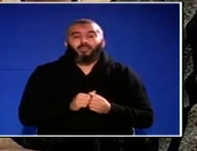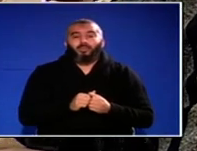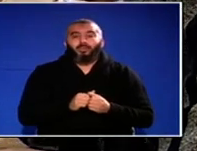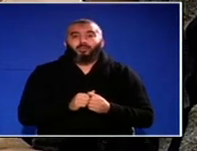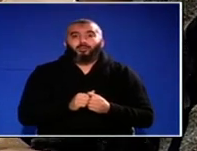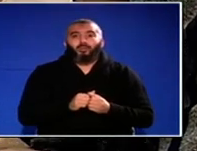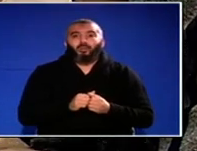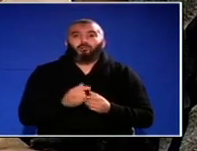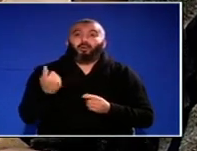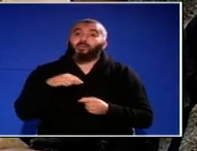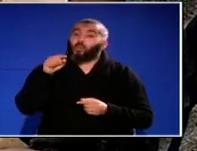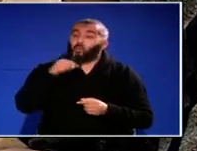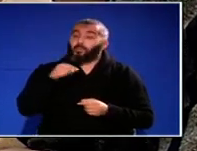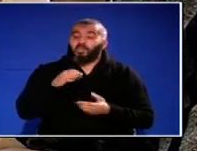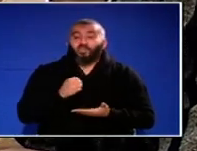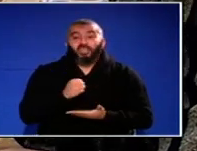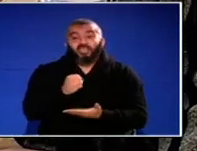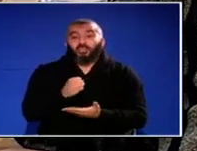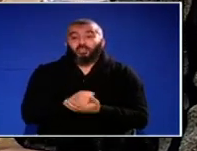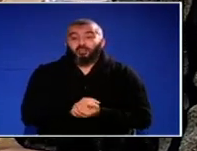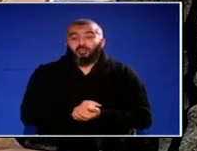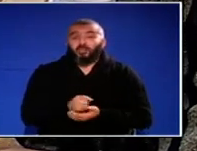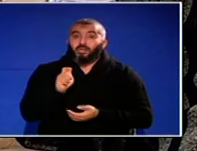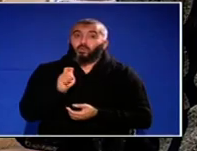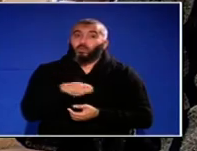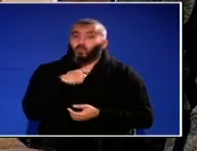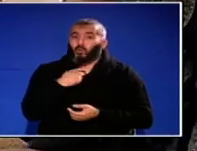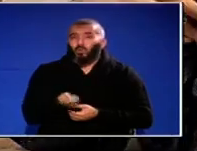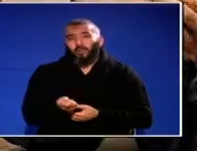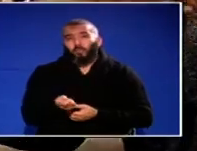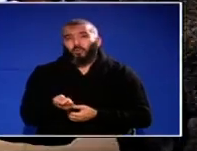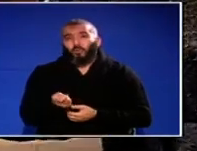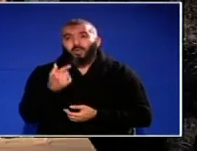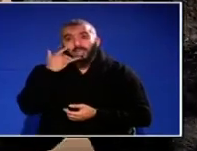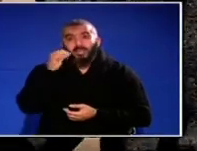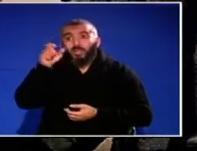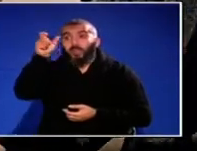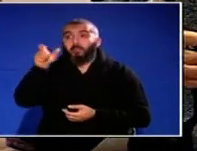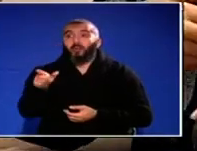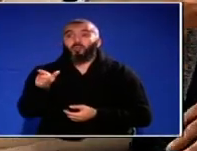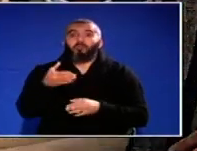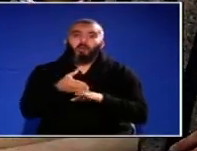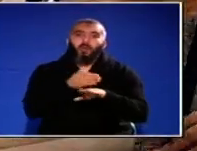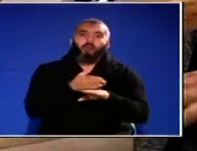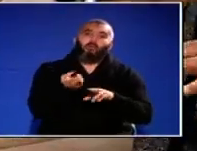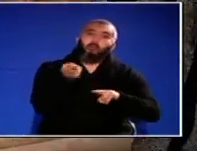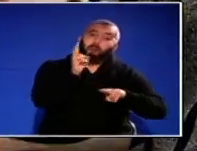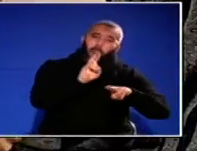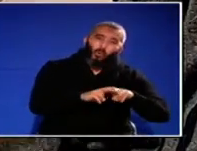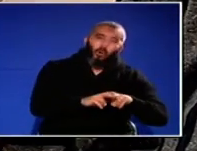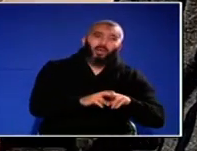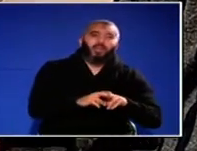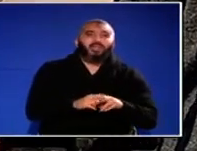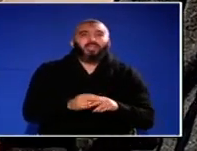والمشكله سموه واجبه، واحنا عاده الوصايا هي الوصايا لما يوصي بها الشخص نعم هنا تدخل في الوجوب بشروط